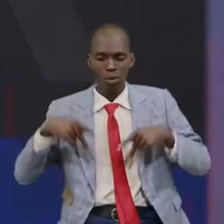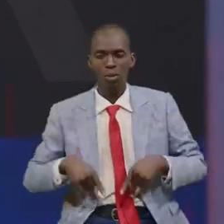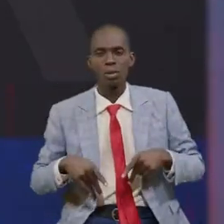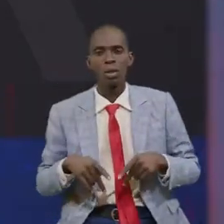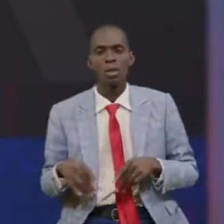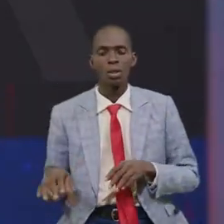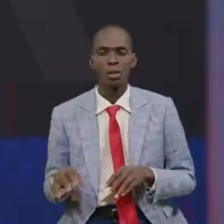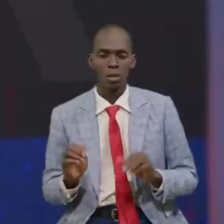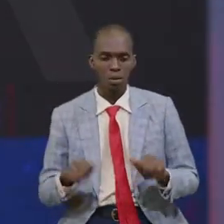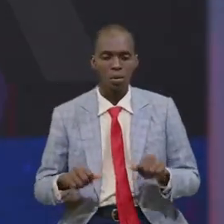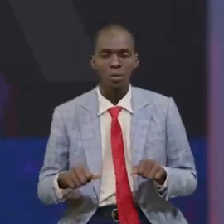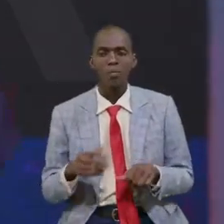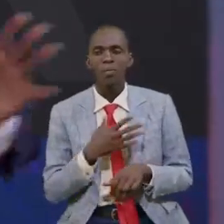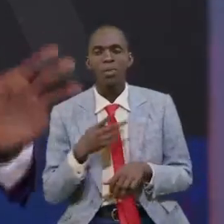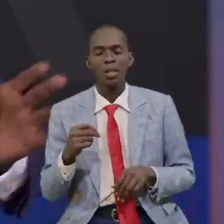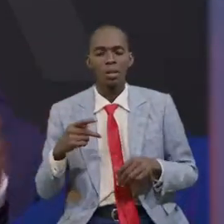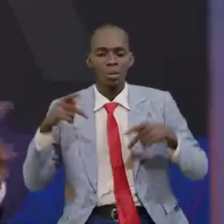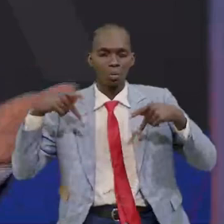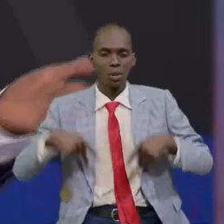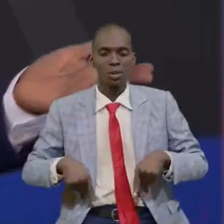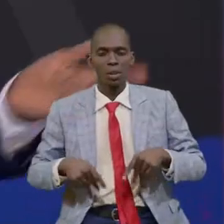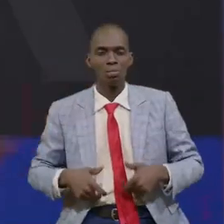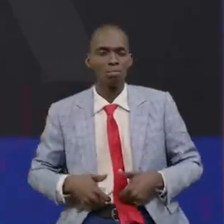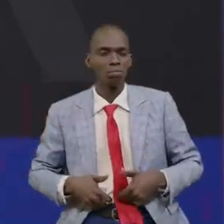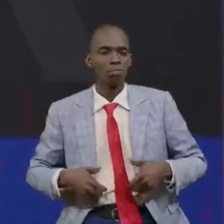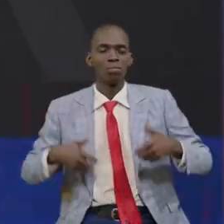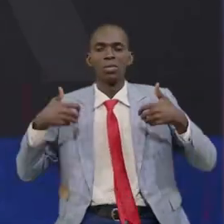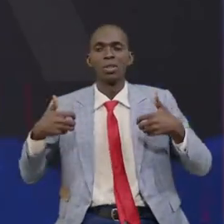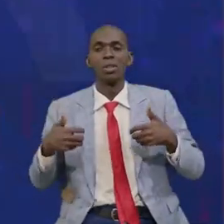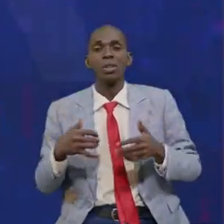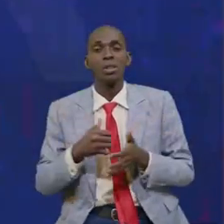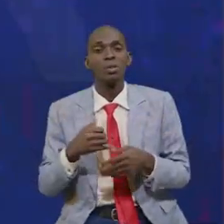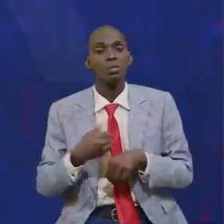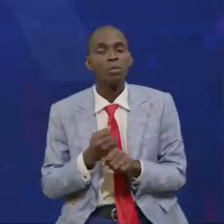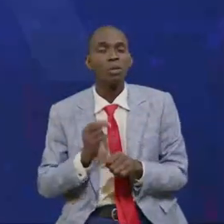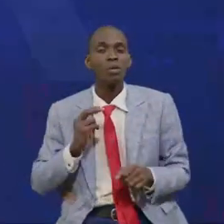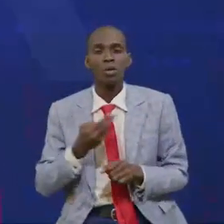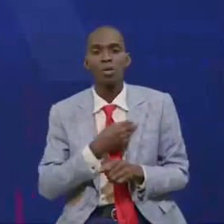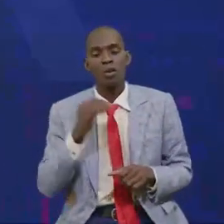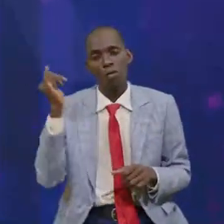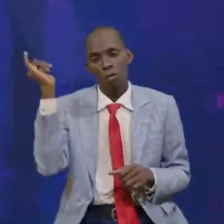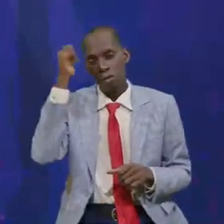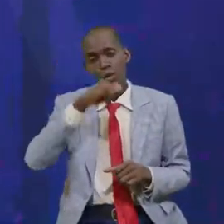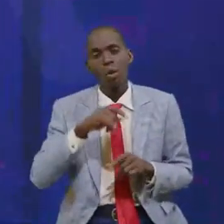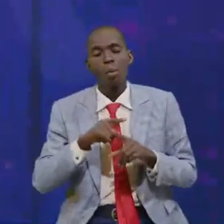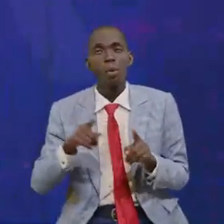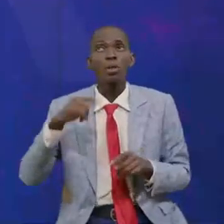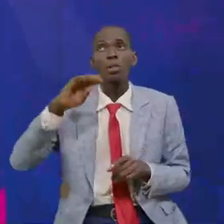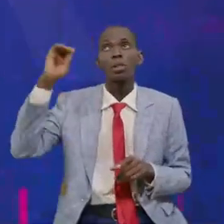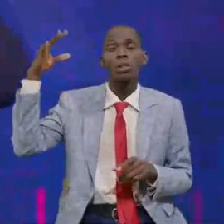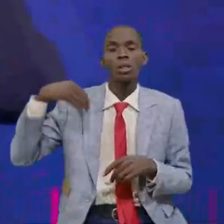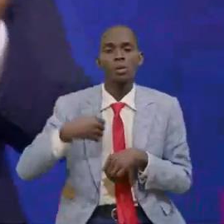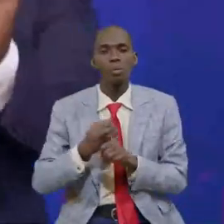L'habileté personnelle et l'agressivité personnel nous rend insensé, mais la